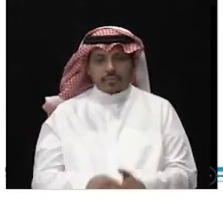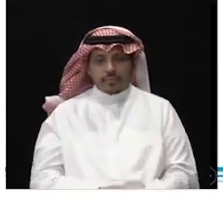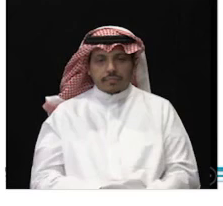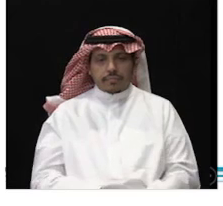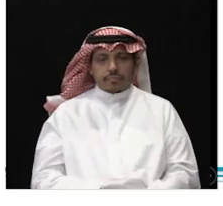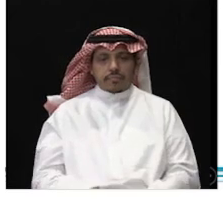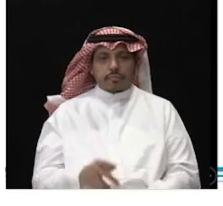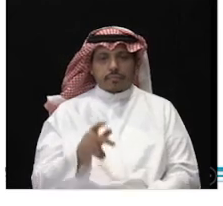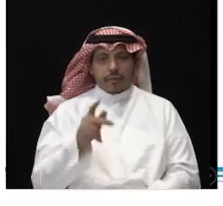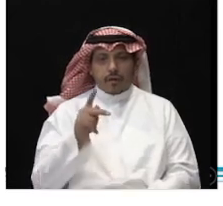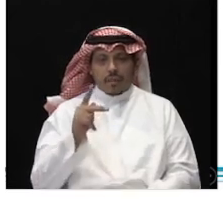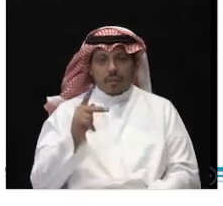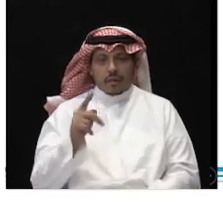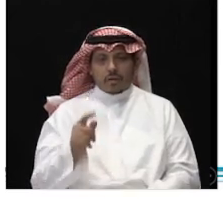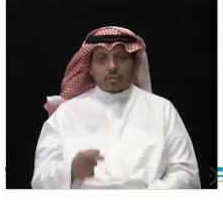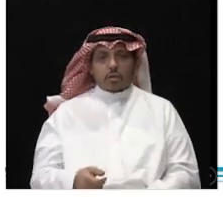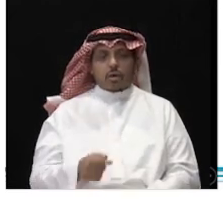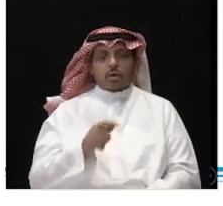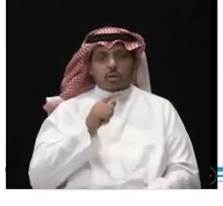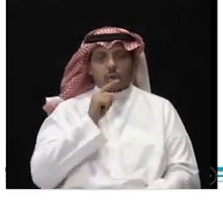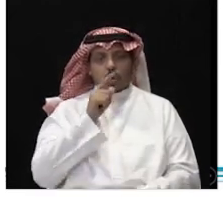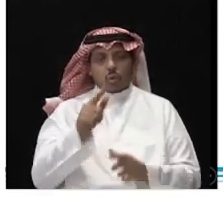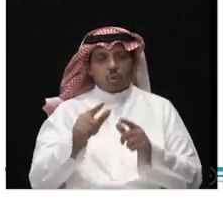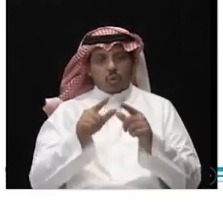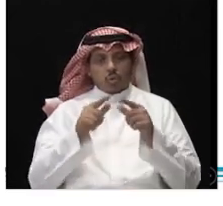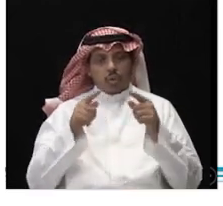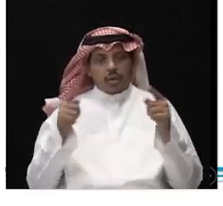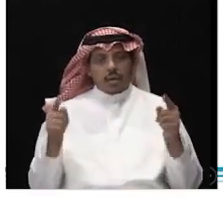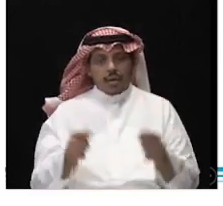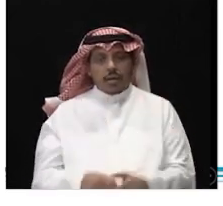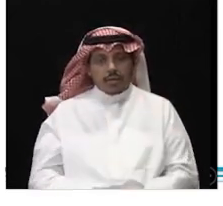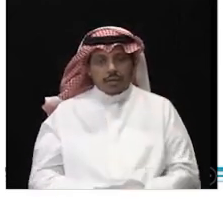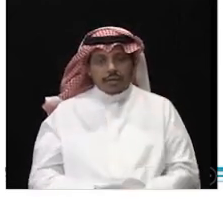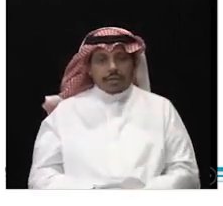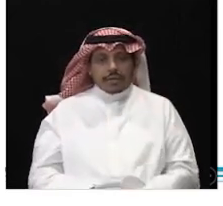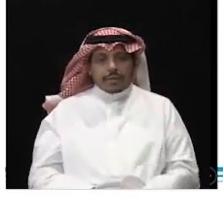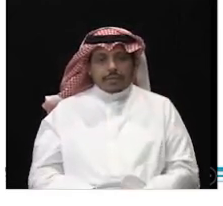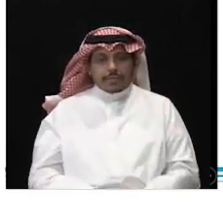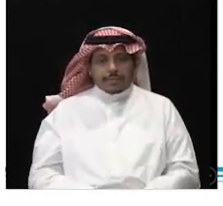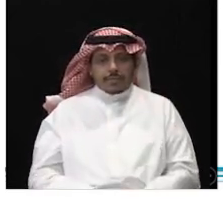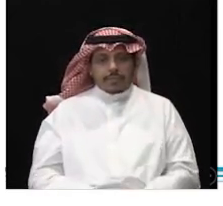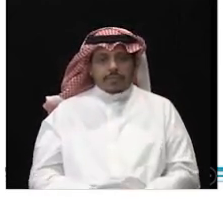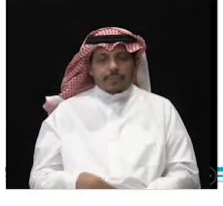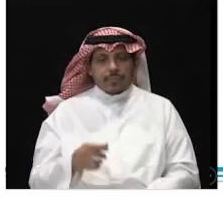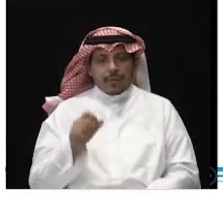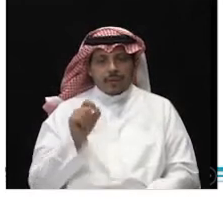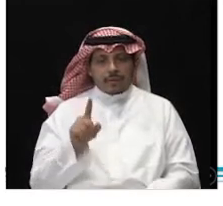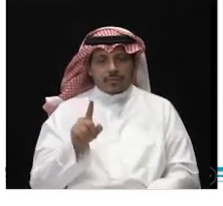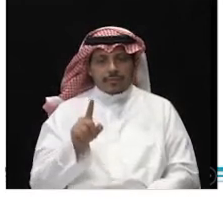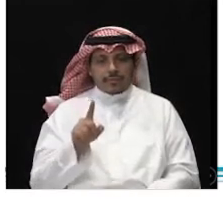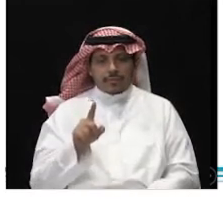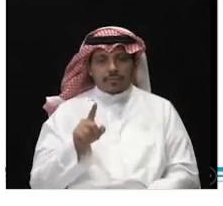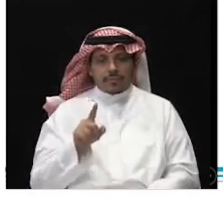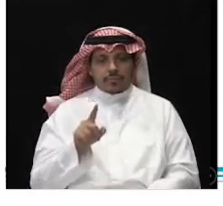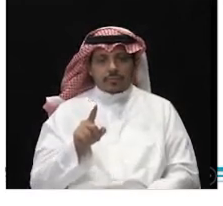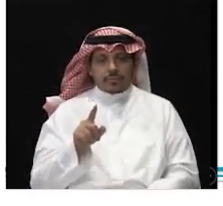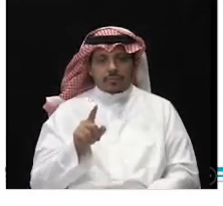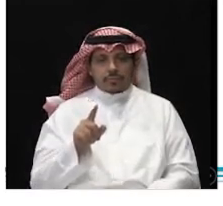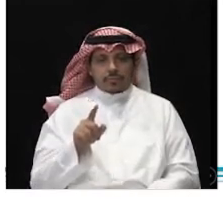الصوت الطويل، وذكرنا بأنه صوت طويل لأنه أولا مؤلف من